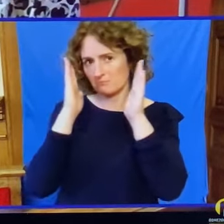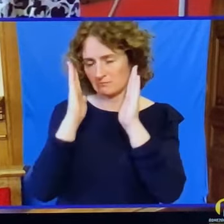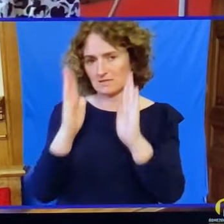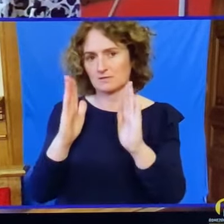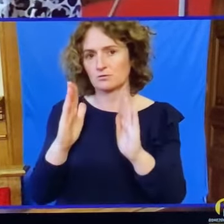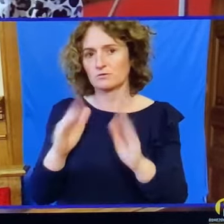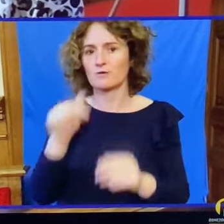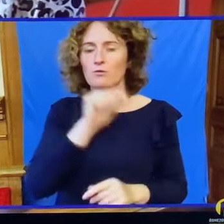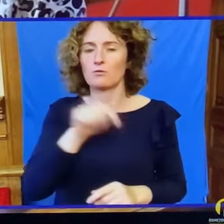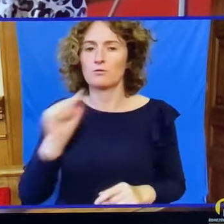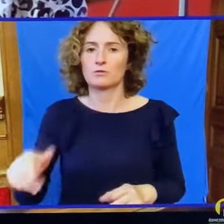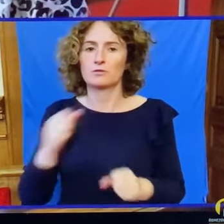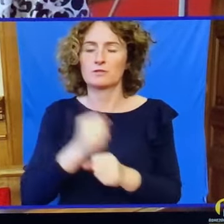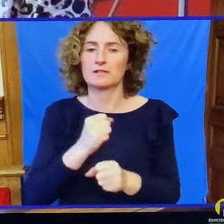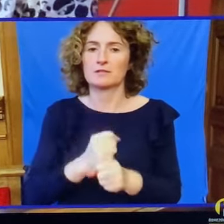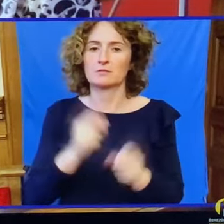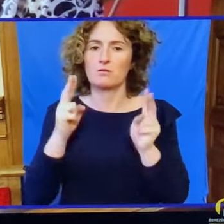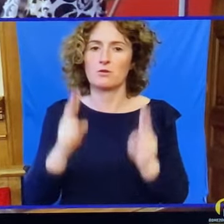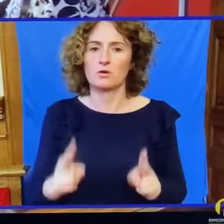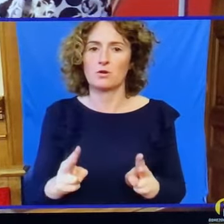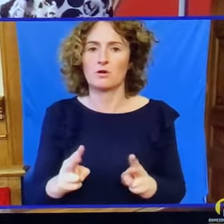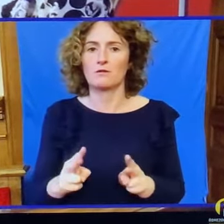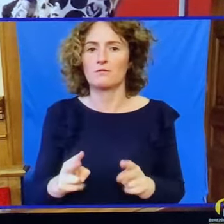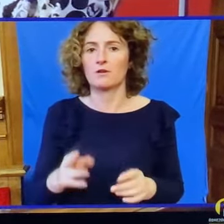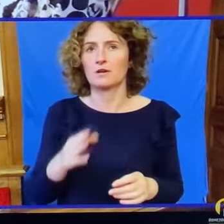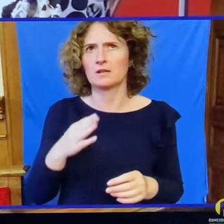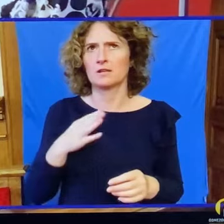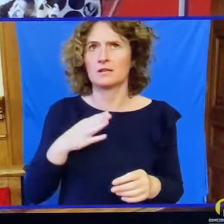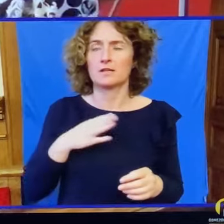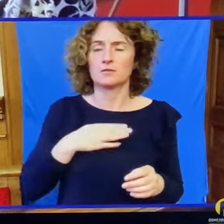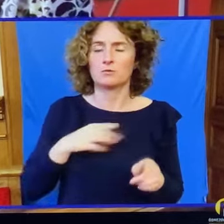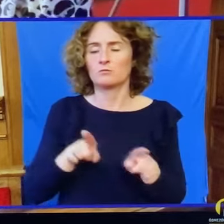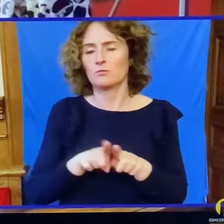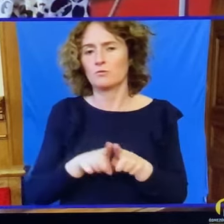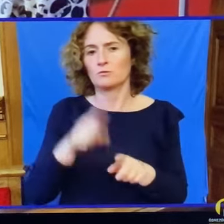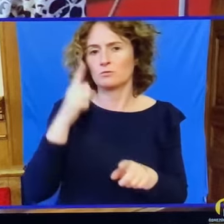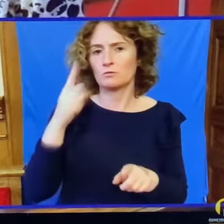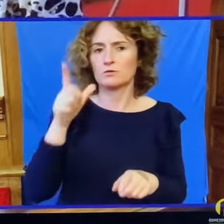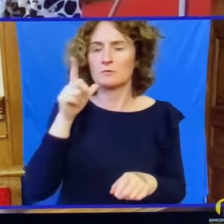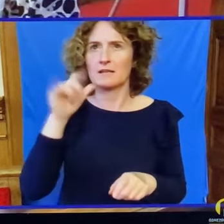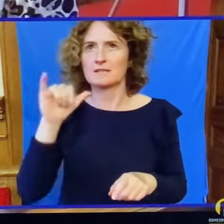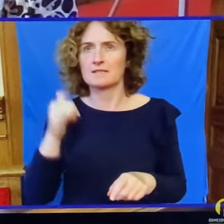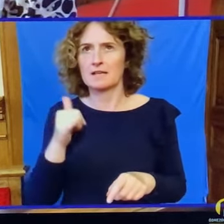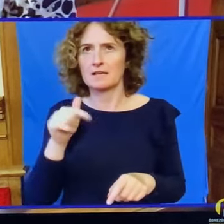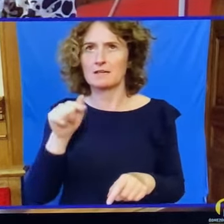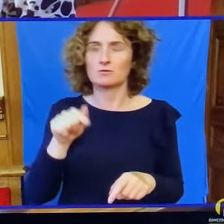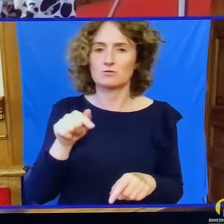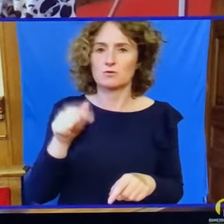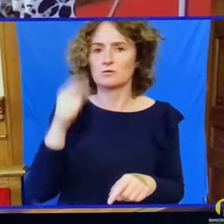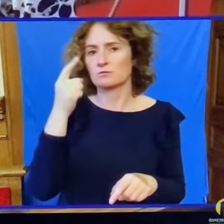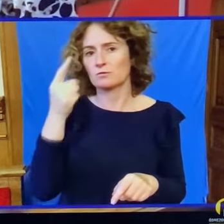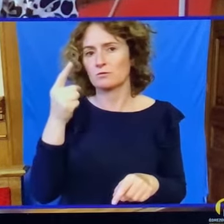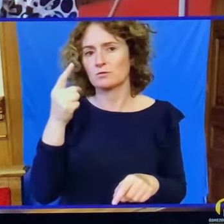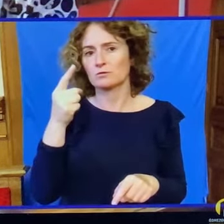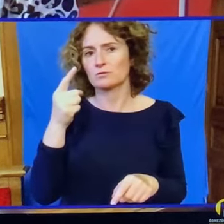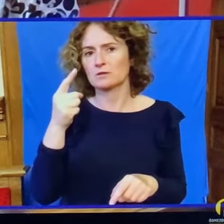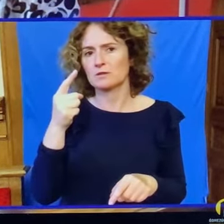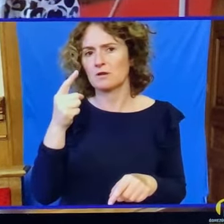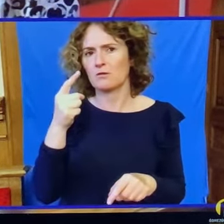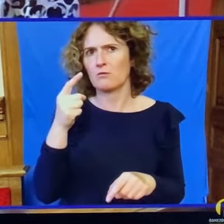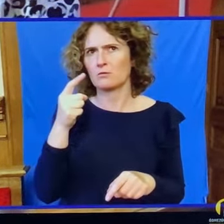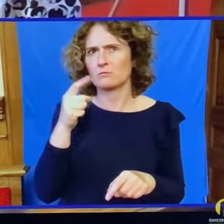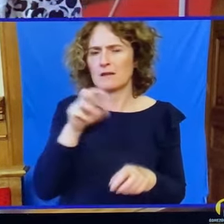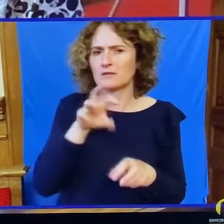önöknek dolga van most. Az én olvasatomban, mikor Lázár János azt gondolta, hogy megzsarolta a város minden